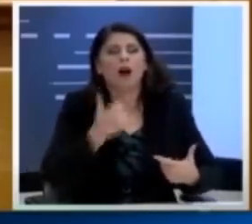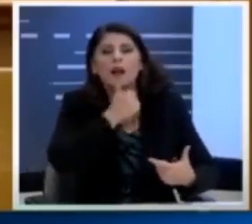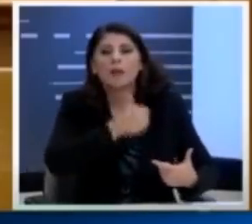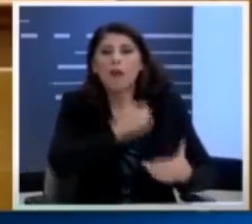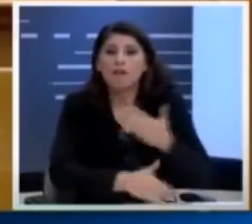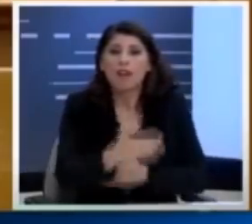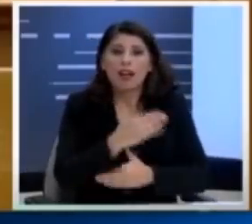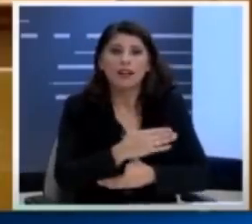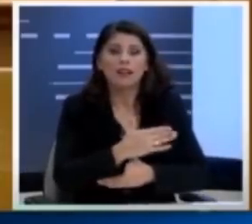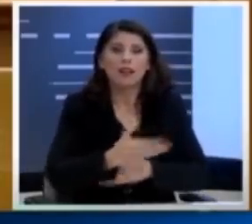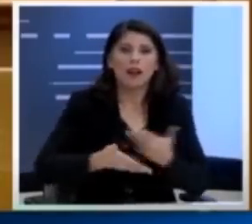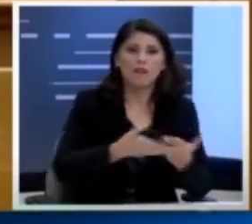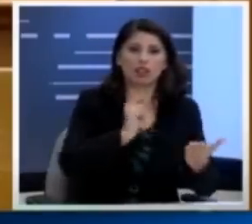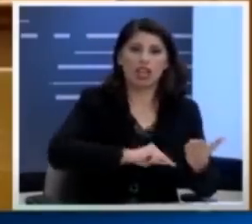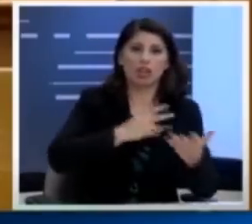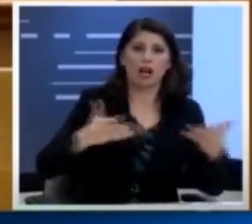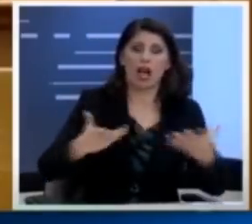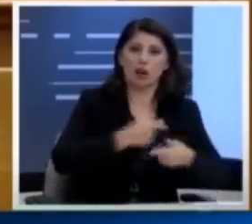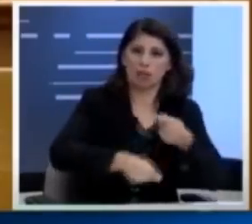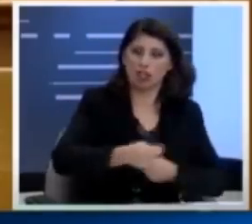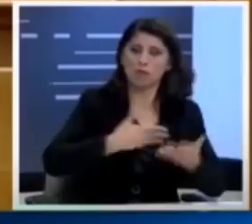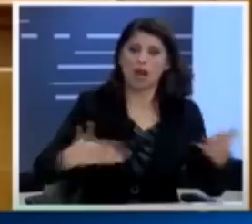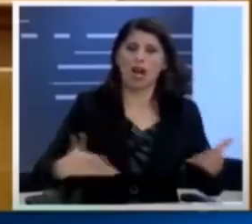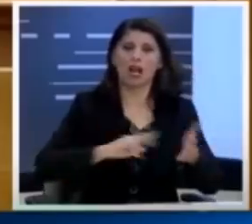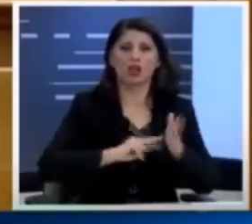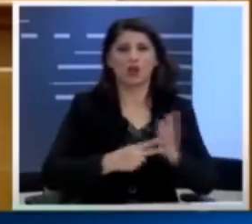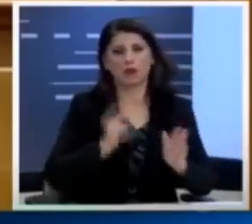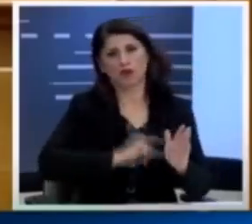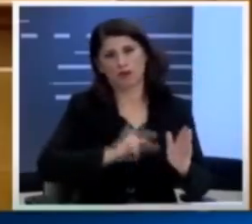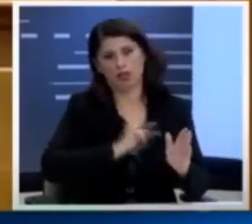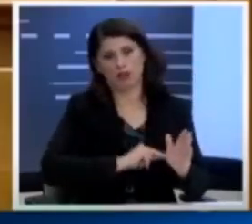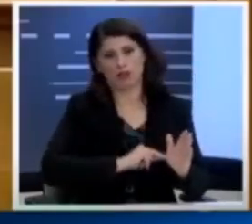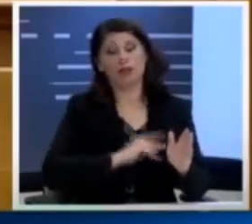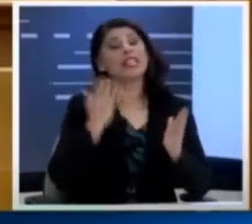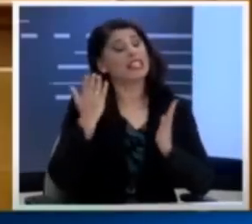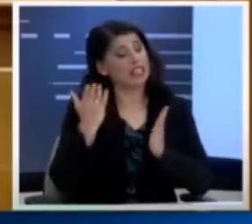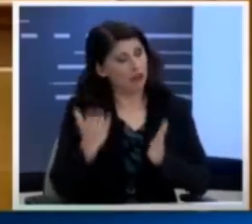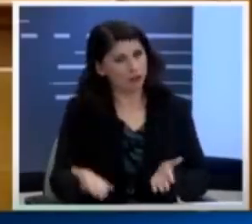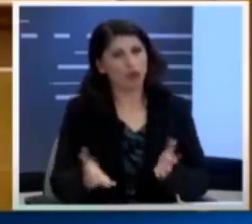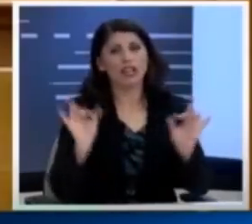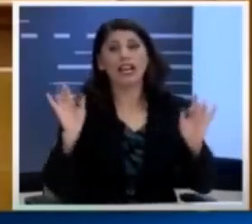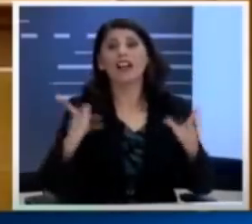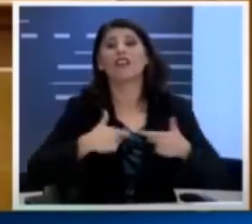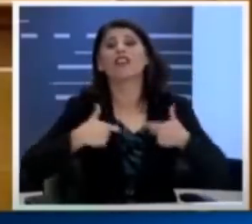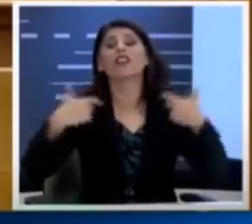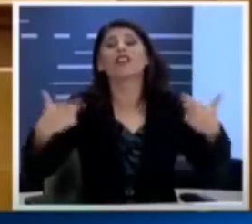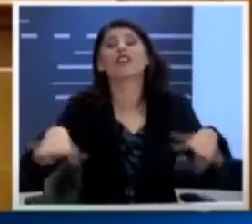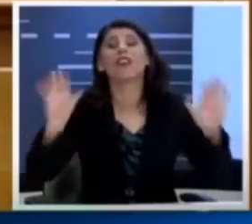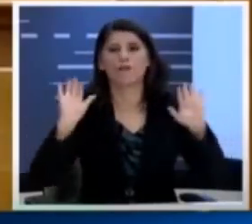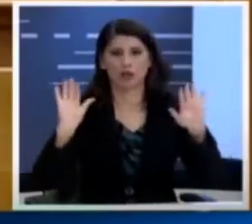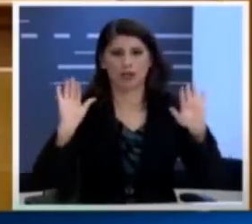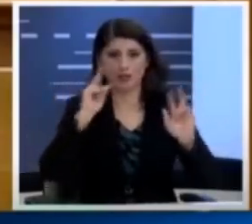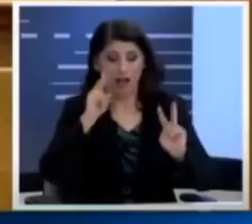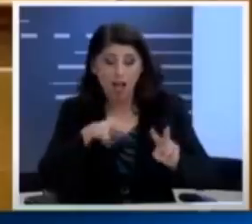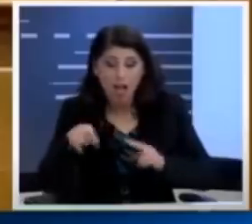κέρδη μεγάλων επιχειρήσεων, μεγάλων οικονομικών συμφερόντων. Γι' αυτό και κανείς δεν φωνάζει για